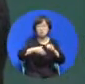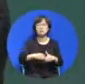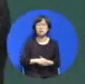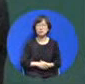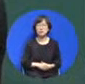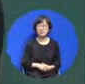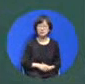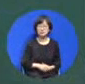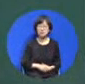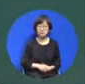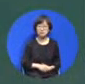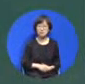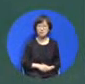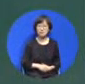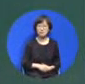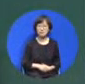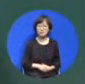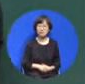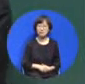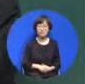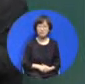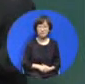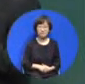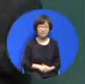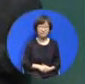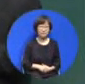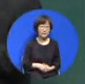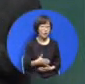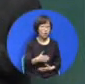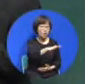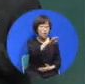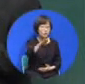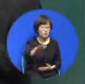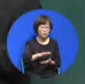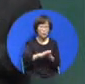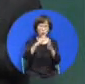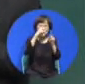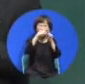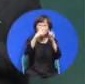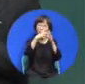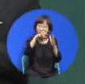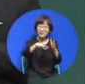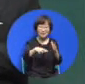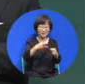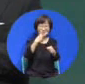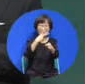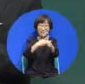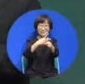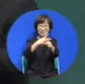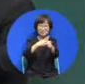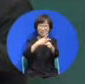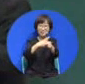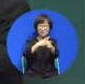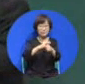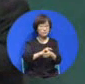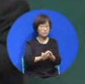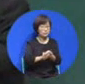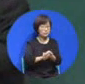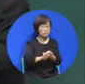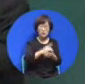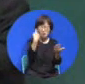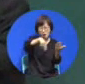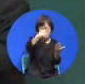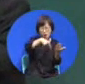no communication. 그래서 여러분들이 이 교사로서요. 아이들에게 뭘 가르치기냐 이전에 아이들하고